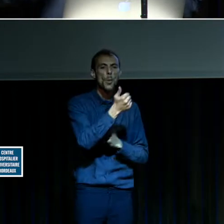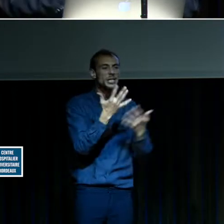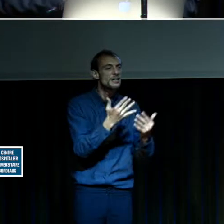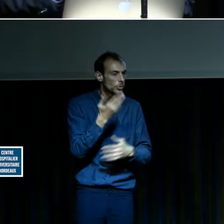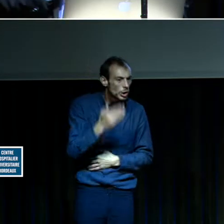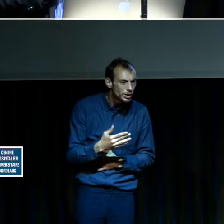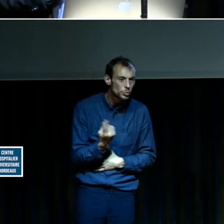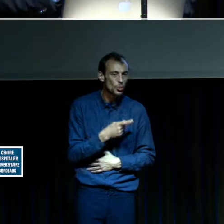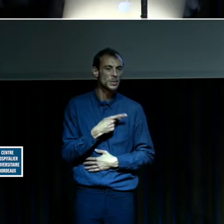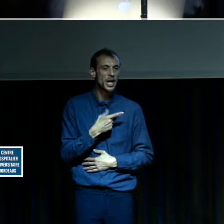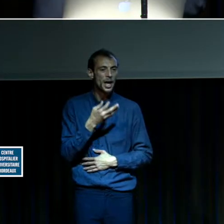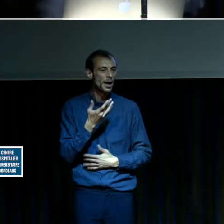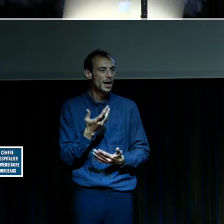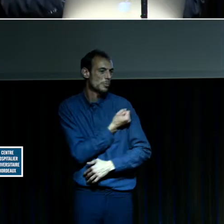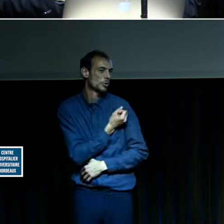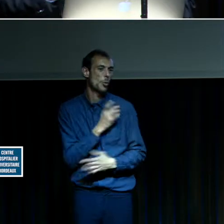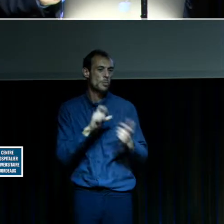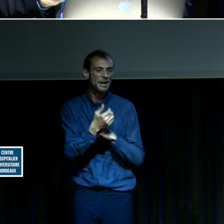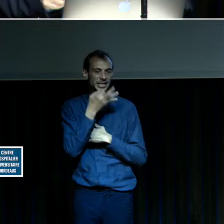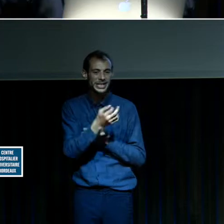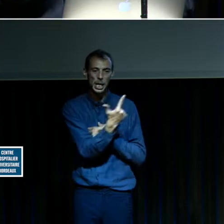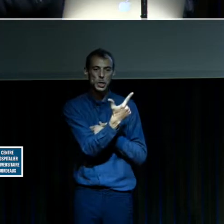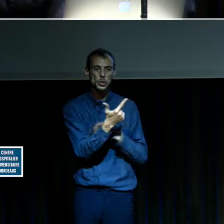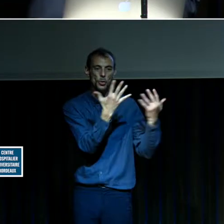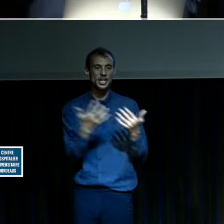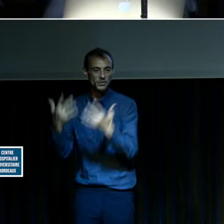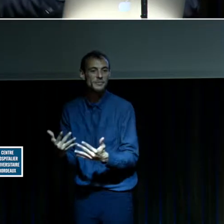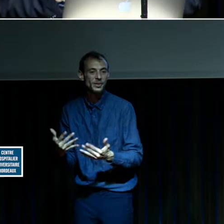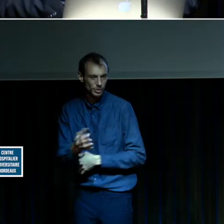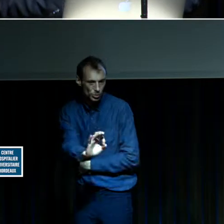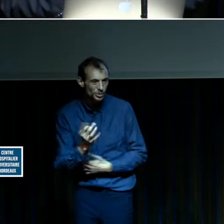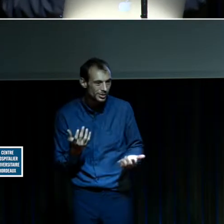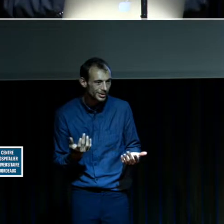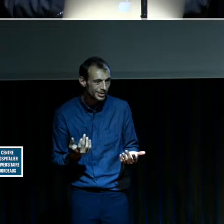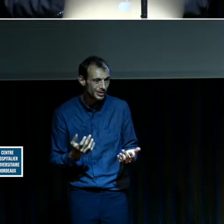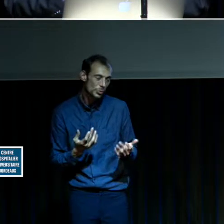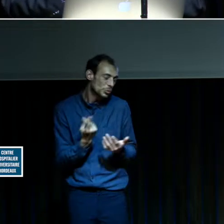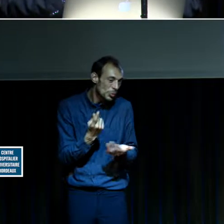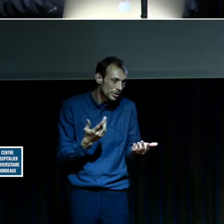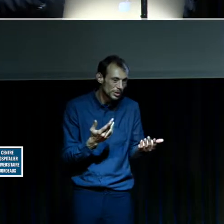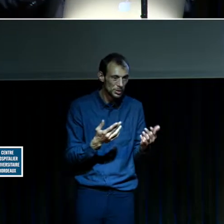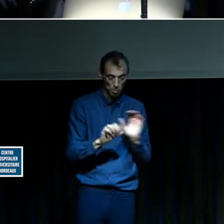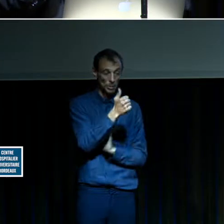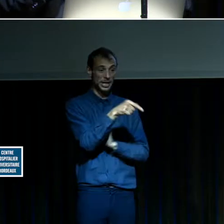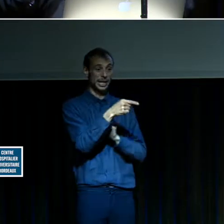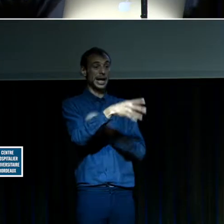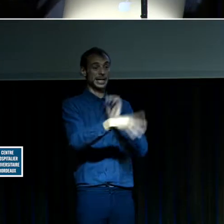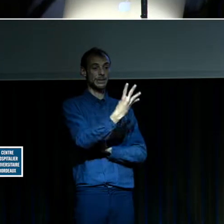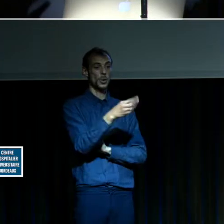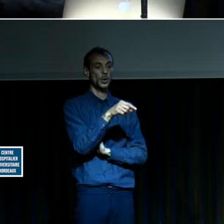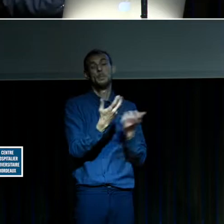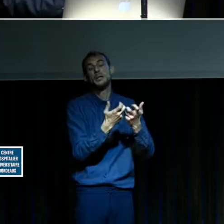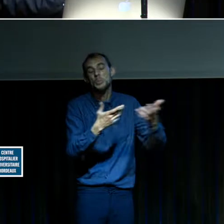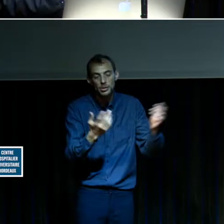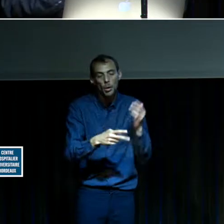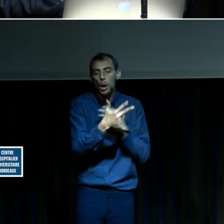chiffres. 14,8 ou un truc comme ça. Si vous dites 14,8, c'est parfait. 14, c'est le moment où le cœur vient de pomper.